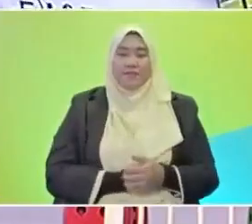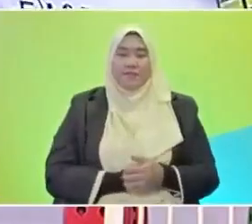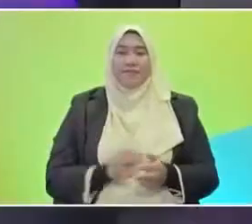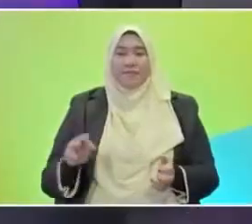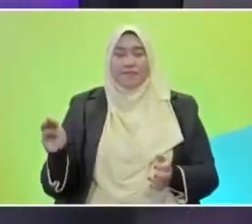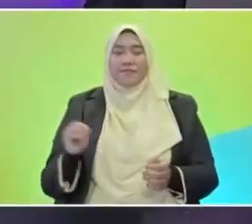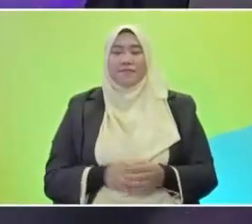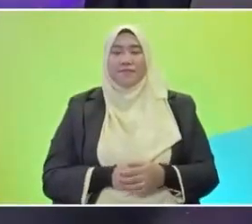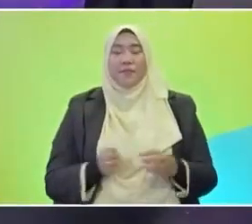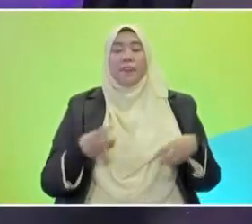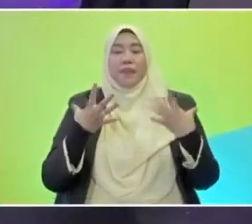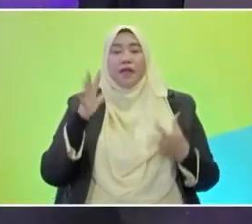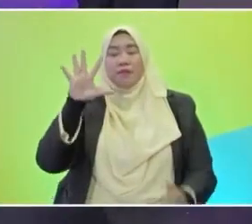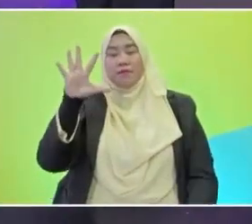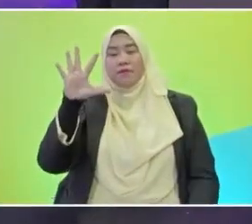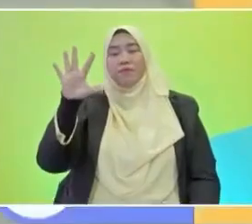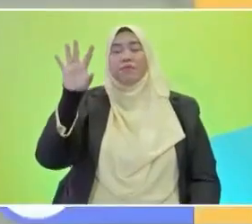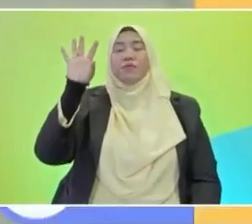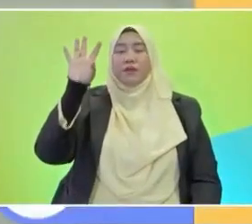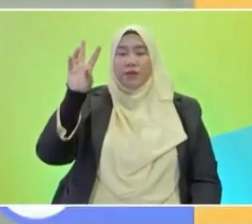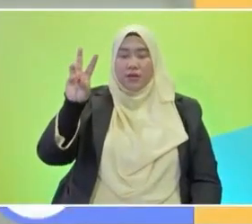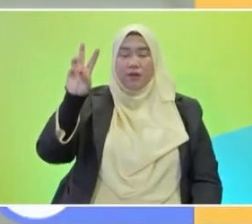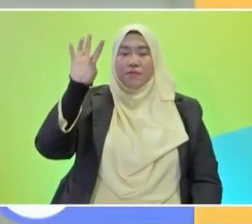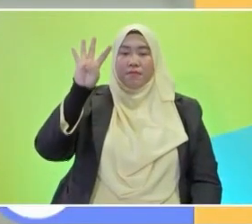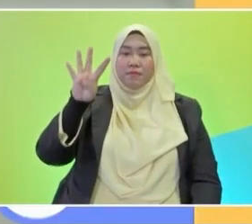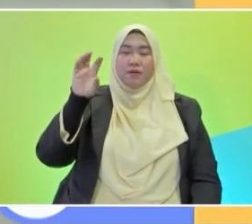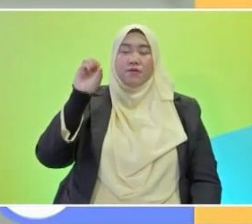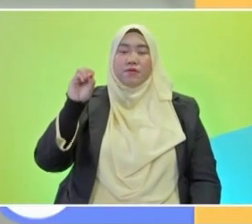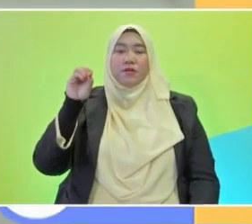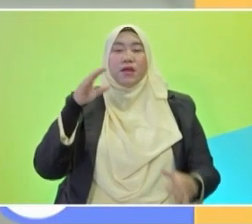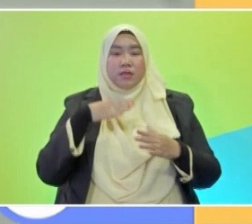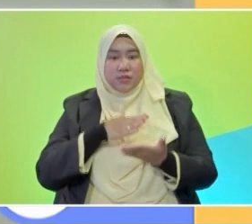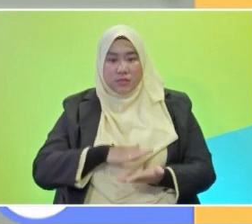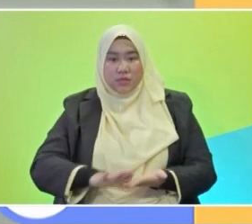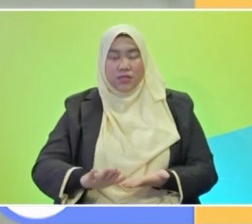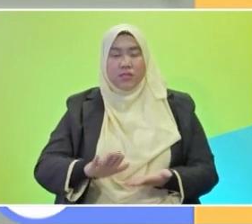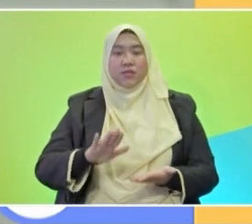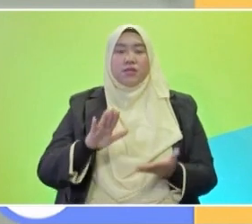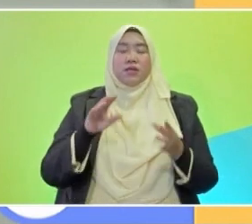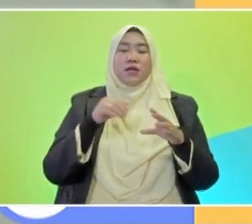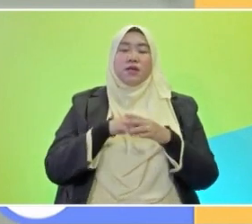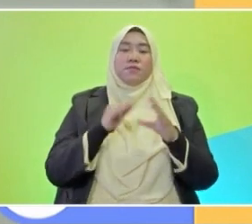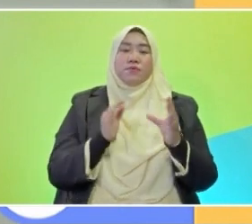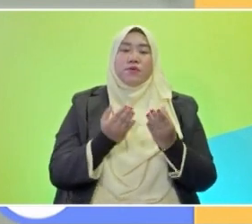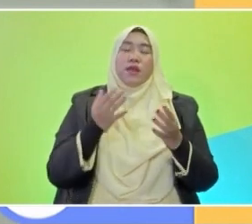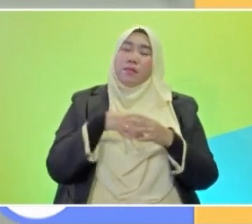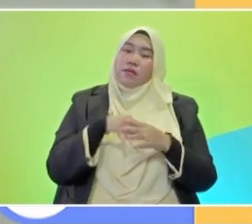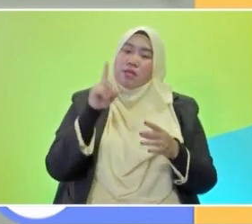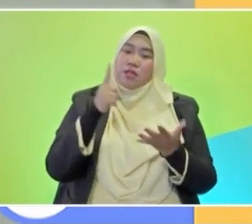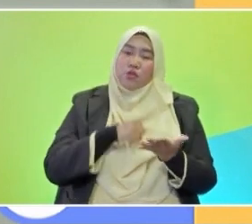sebanyak 5.640 buah buku dicetak oleh Syarikat percetakan dalam masa seminggu